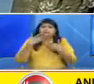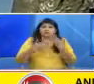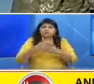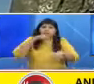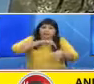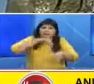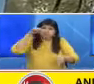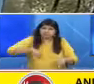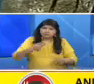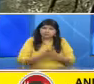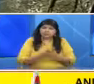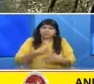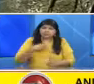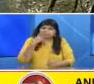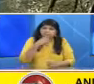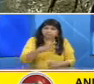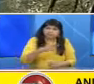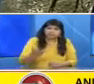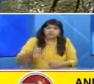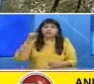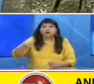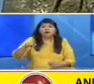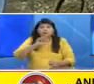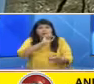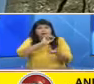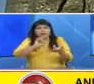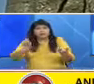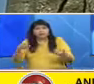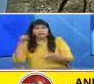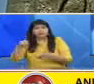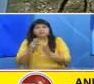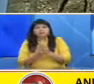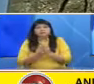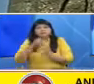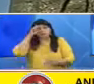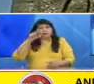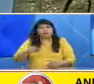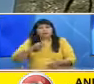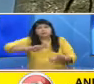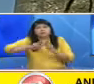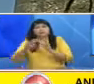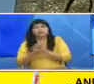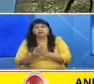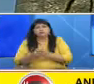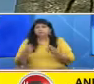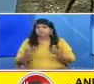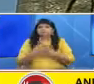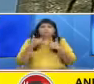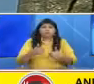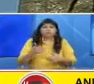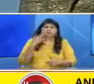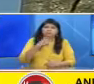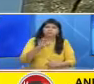समय में आपकी नजर में आपकी कलम से लिखे हुए गांधी का रूप शायद एक अधिक रिलेवेंट भी